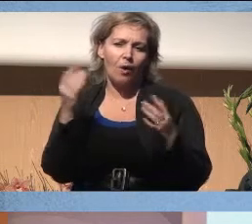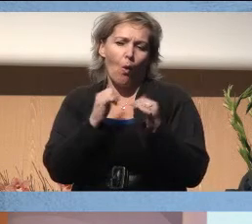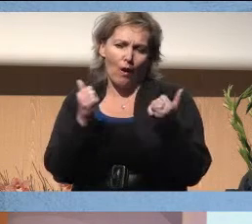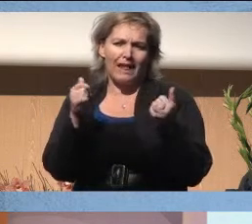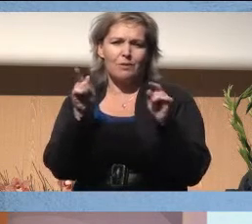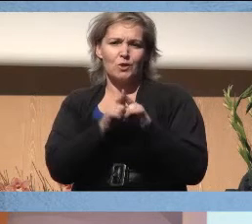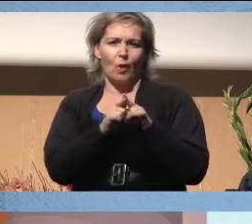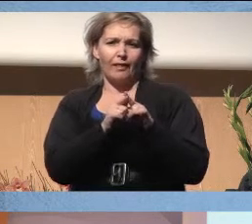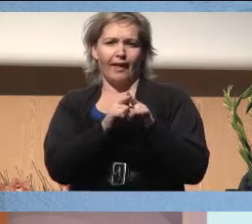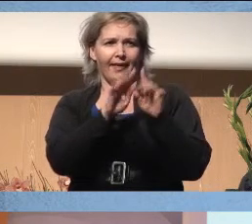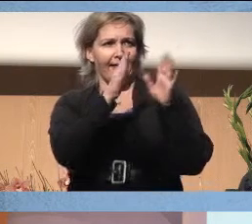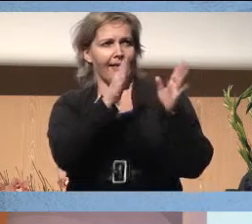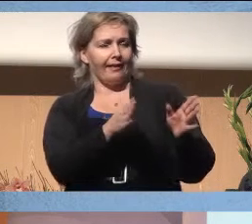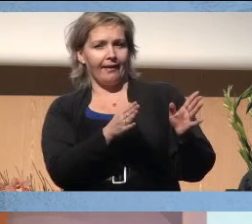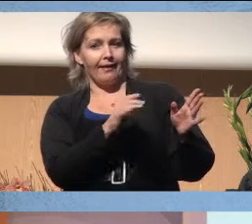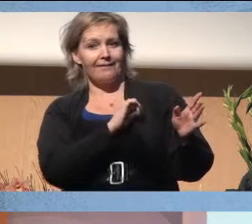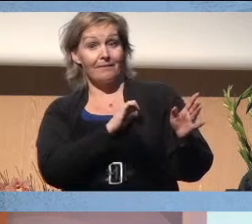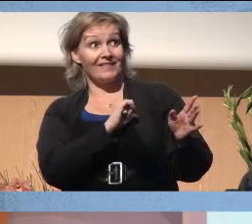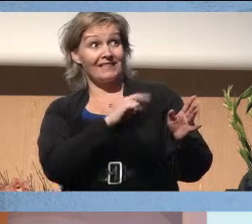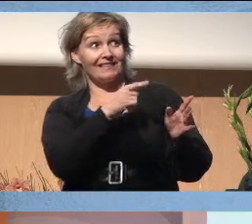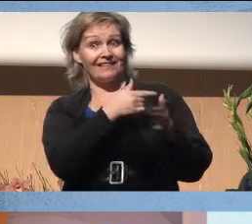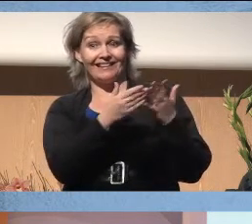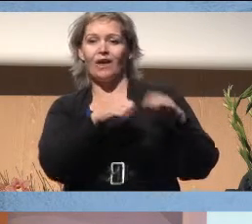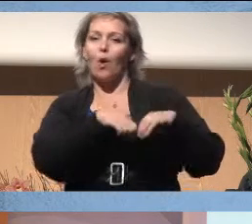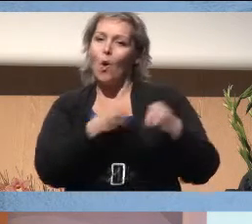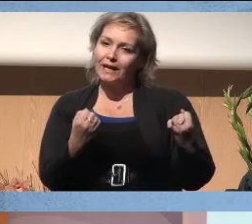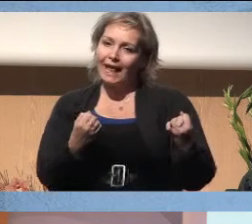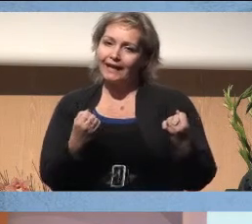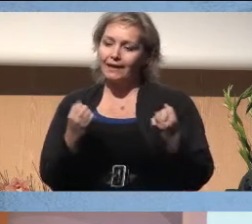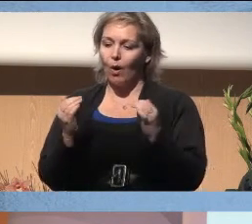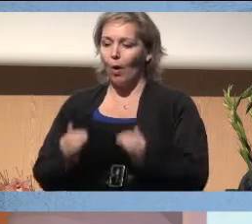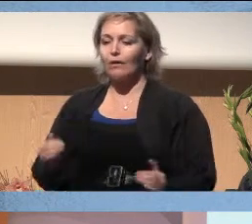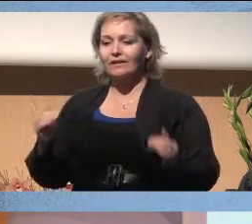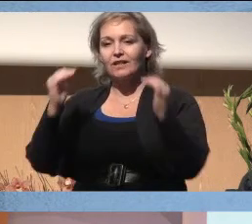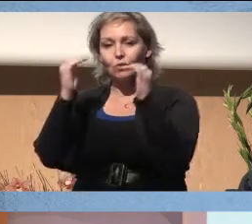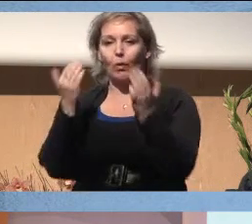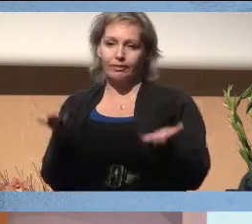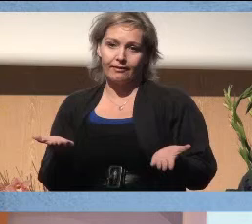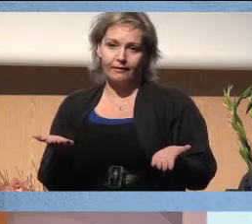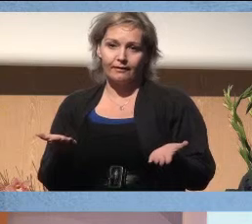med sånne figurer, hvis de ikke ødelegger organisasjonen.